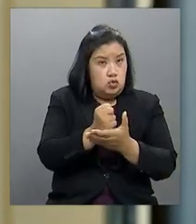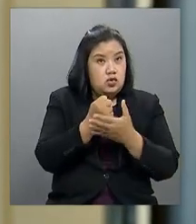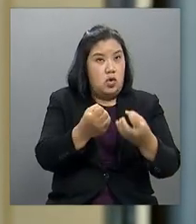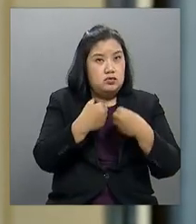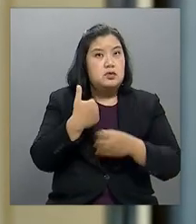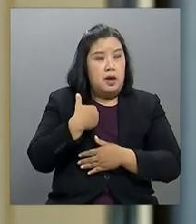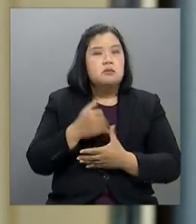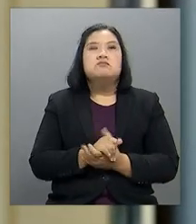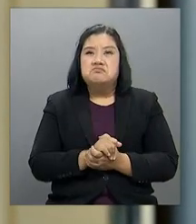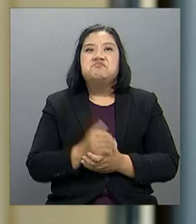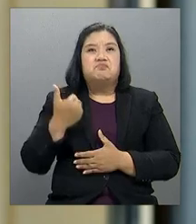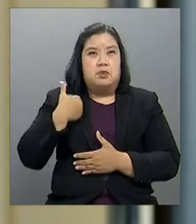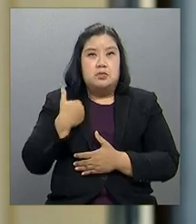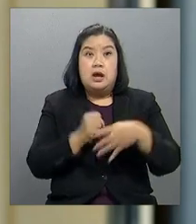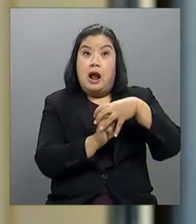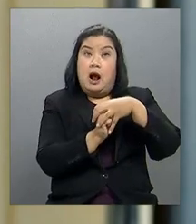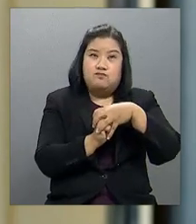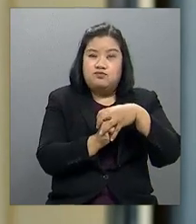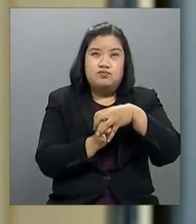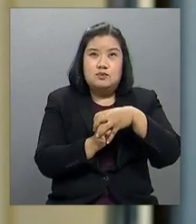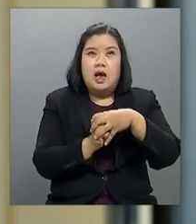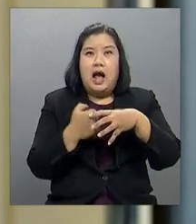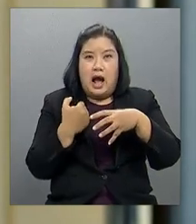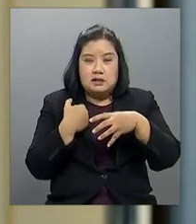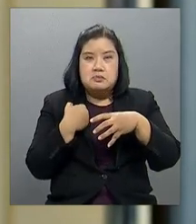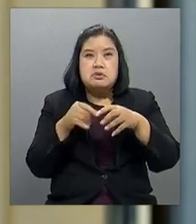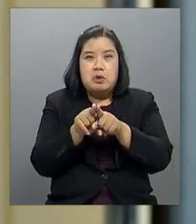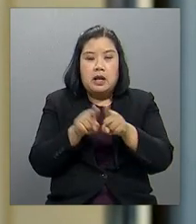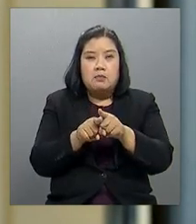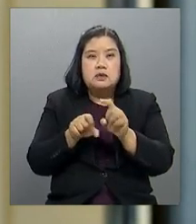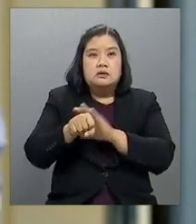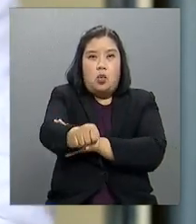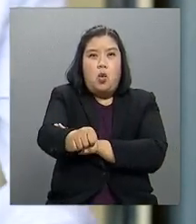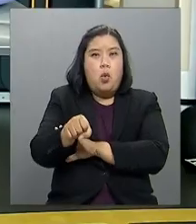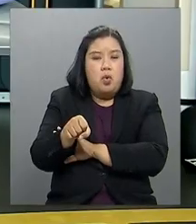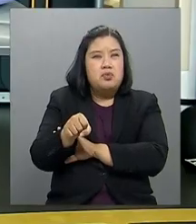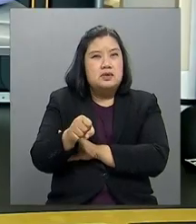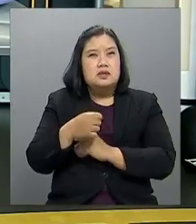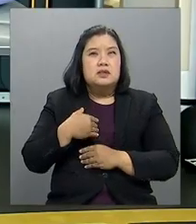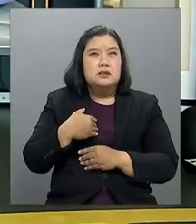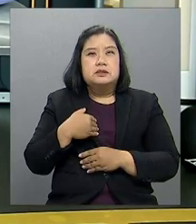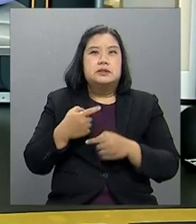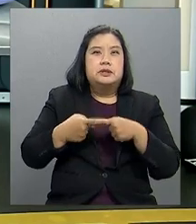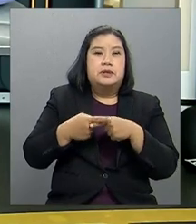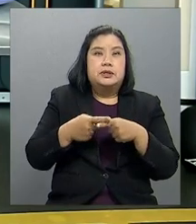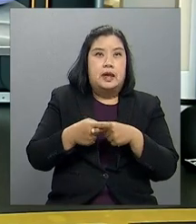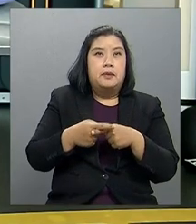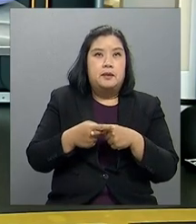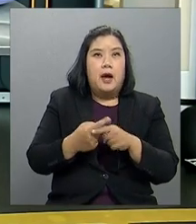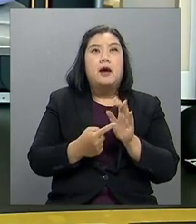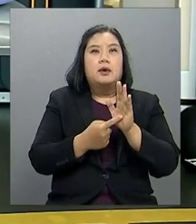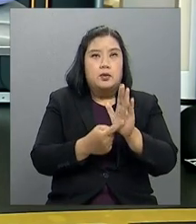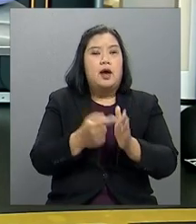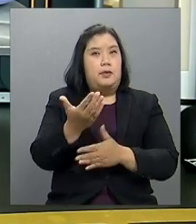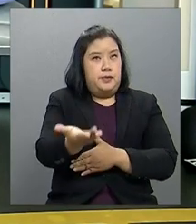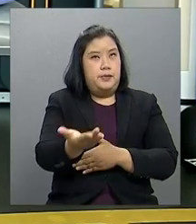ดทั้งอาจจะติดในงอไม่ได้นะคะหรือเหยียดไม่สุดนะคะอย่างที่บอกก็คือหลังผ่าตัดอาจจะอยู่ในท่านี้นะคะถ้